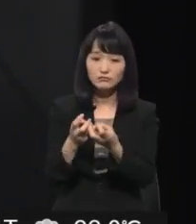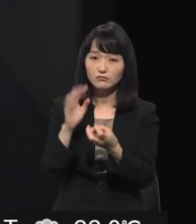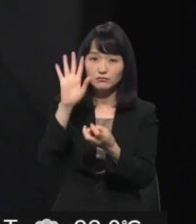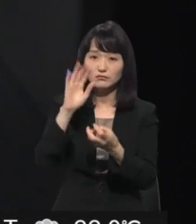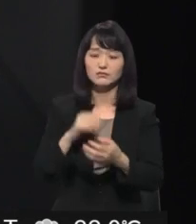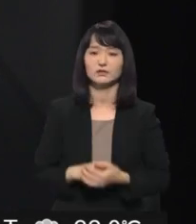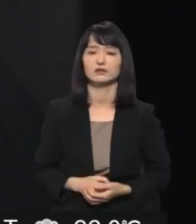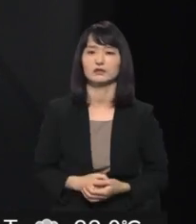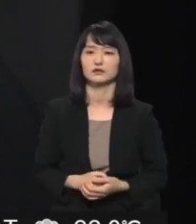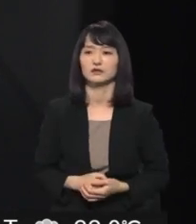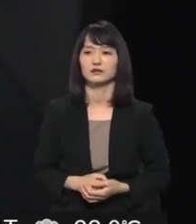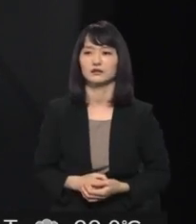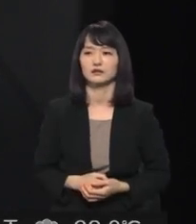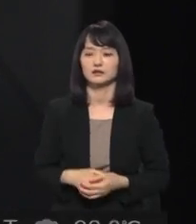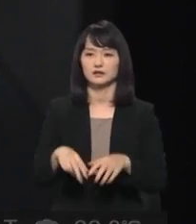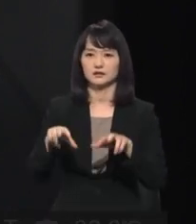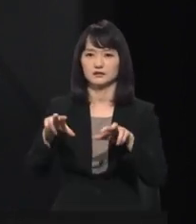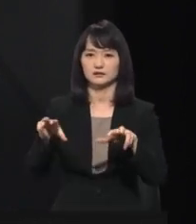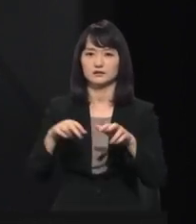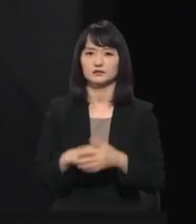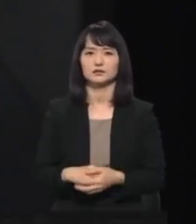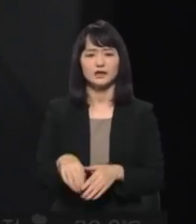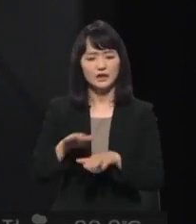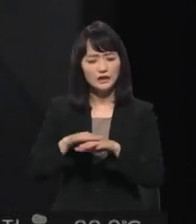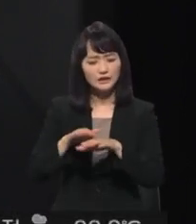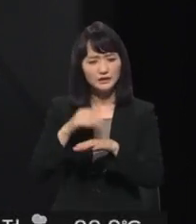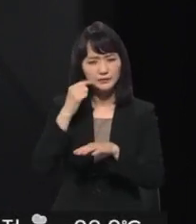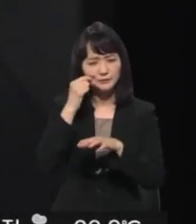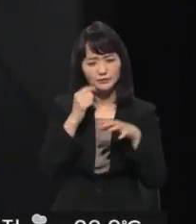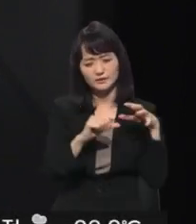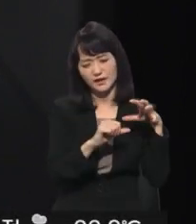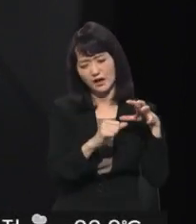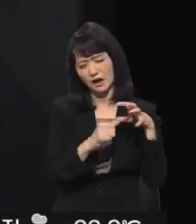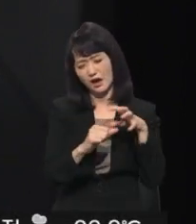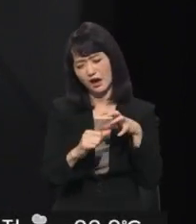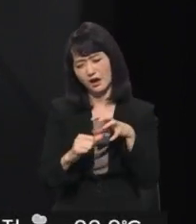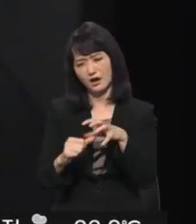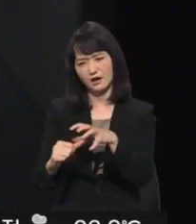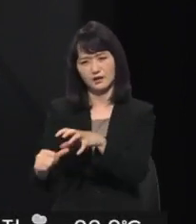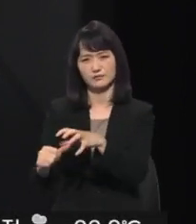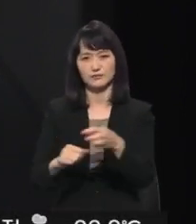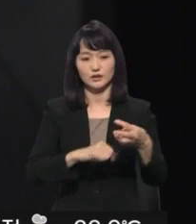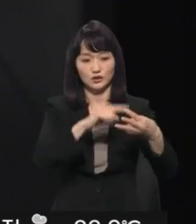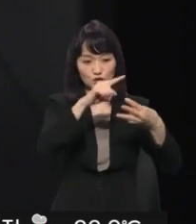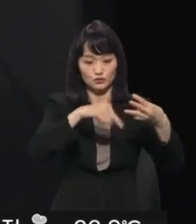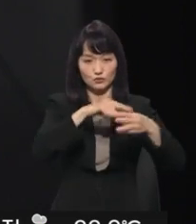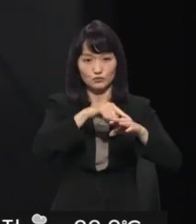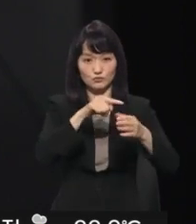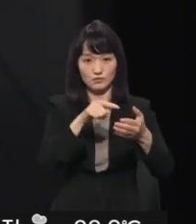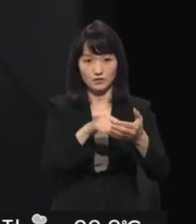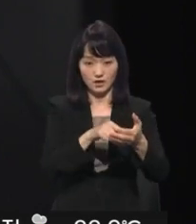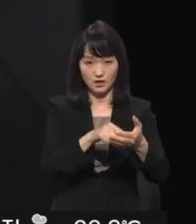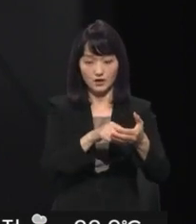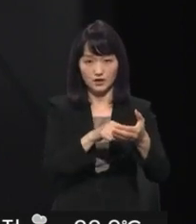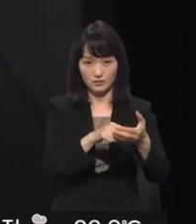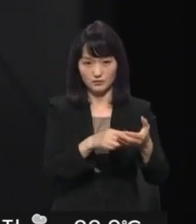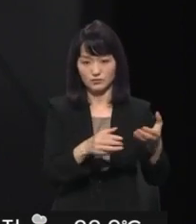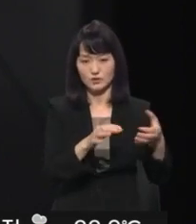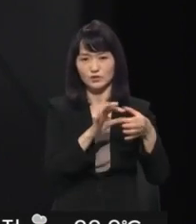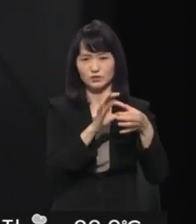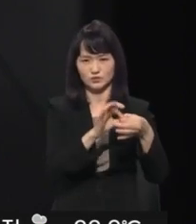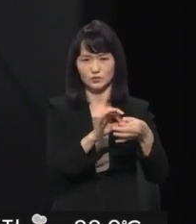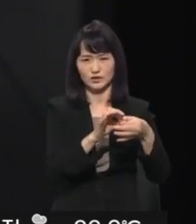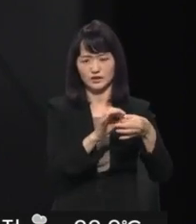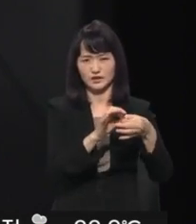허우적거릴 수록 계속 빠져드는 늪 이 되고 있는 거죠 느끼다 에 유닛이 매듭에 빠져서 지금 허우적거리고 있고 점점 더 깊이